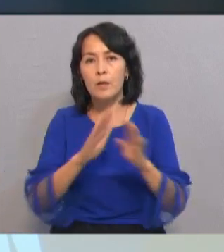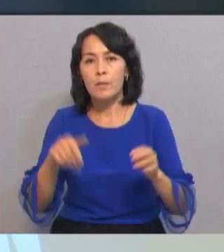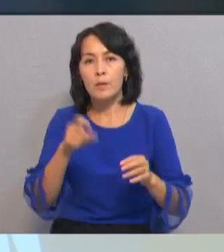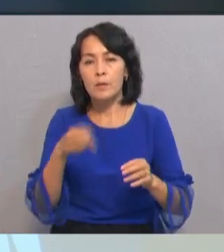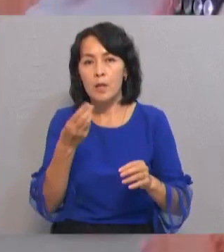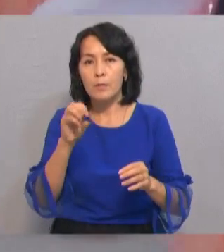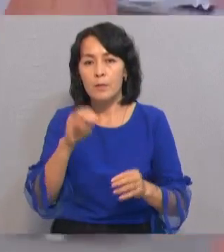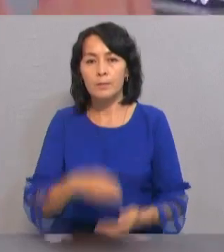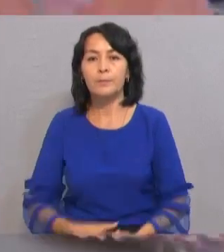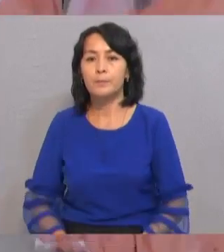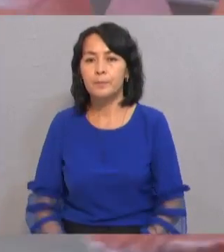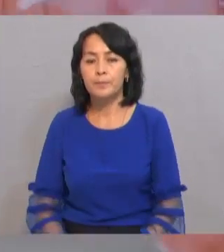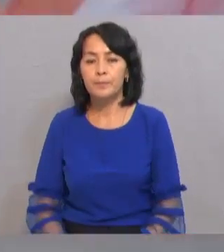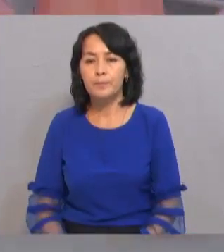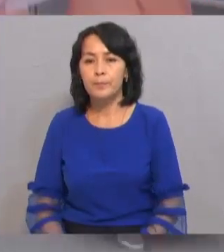«Шамши».